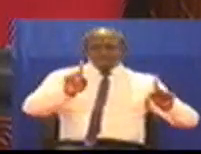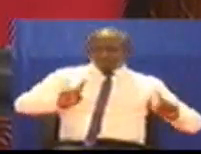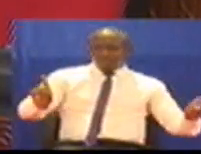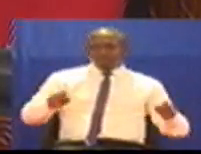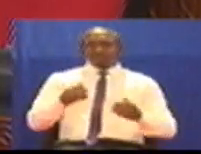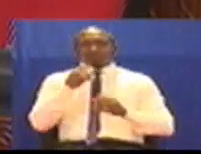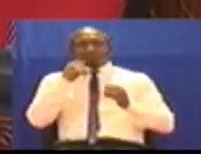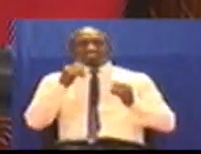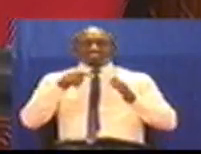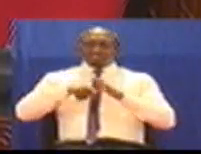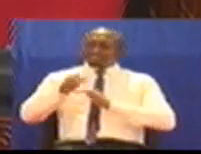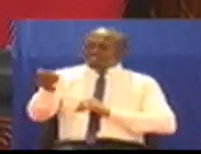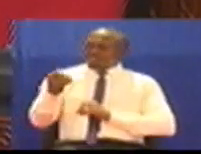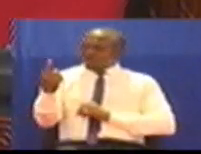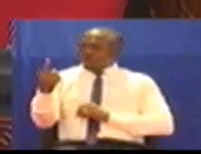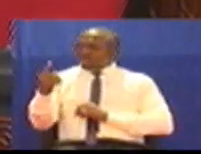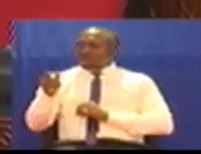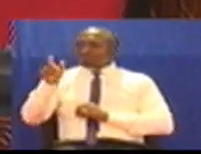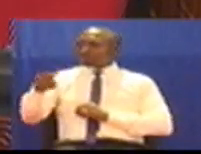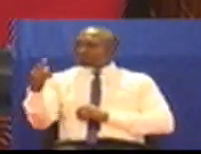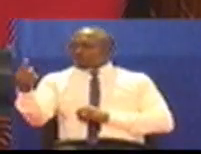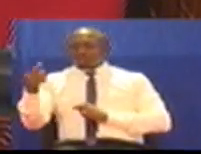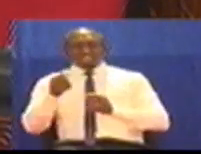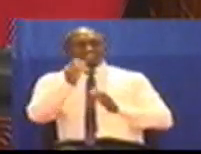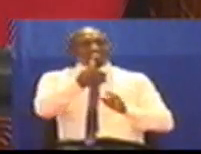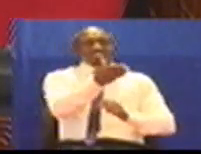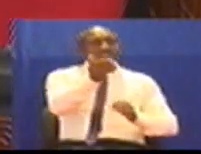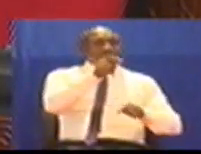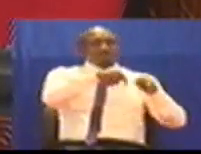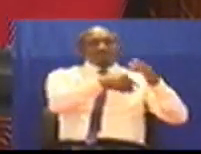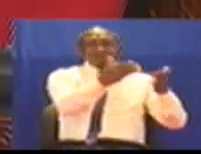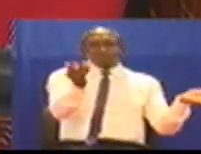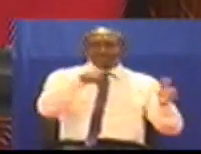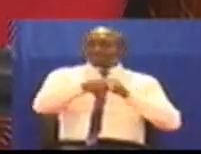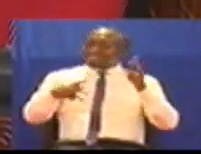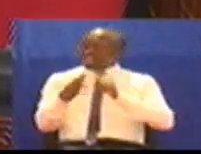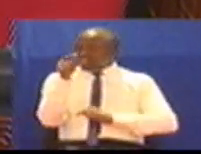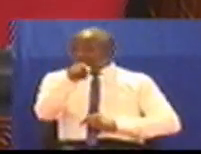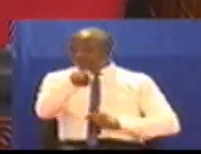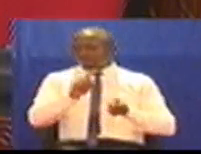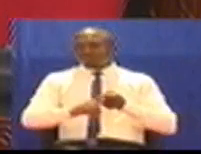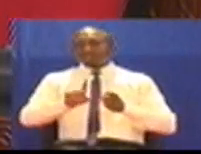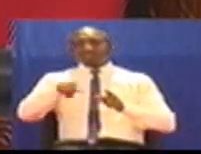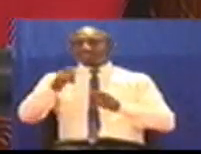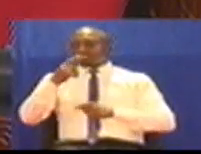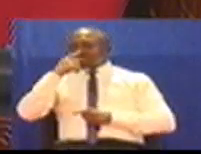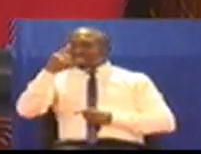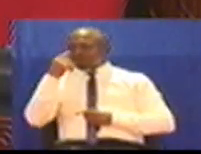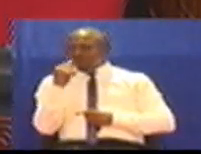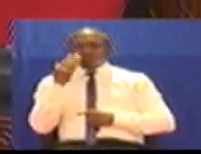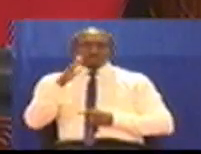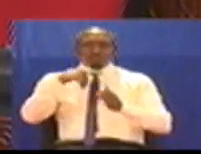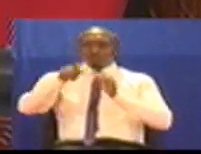ukakuta kijiji kimoja kina mlemavu, lakini kijiji X hakina mlemavu ndani ya kata. Lakini sifa mojawapo ya hawa